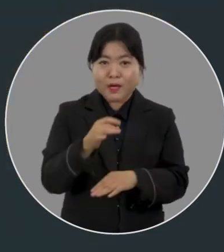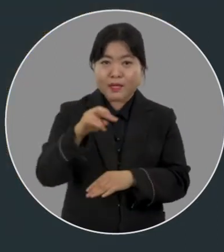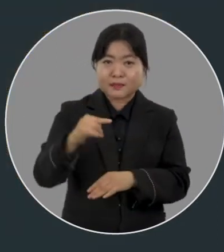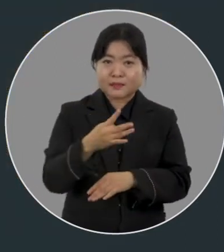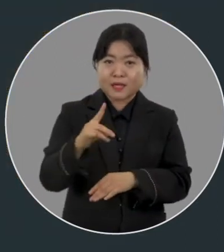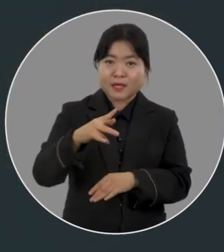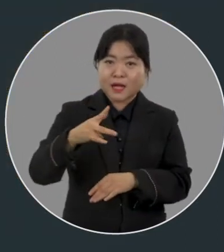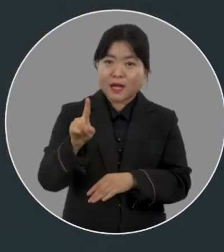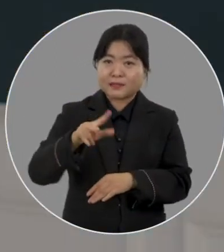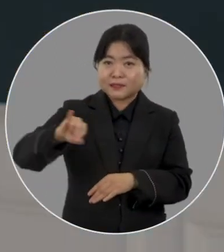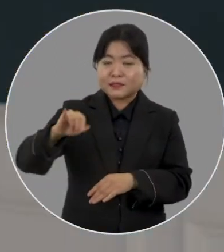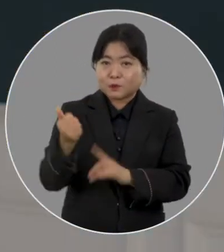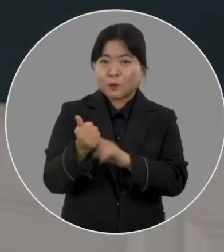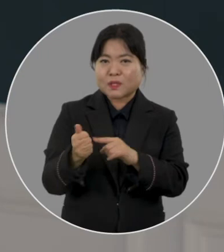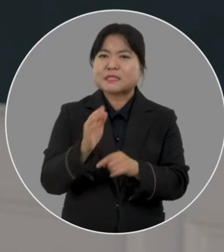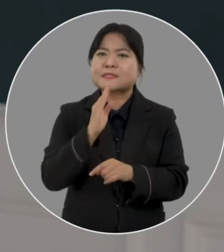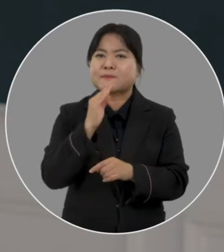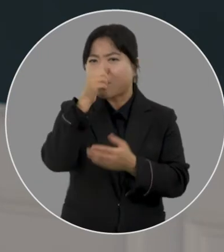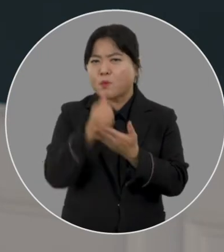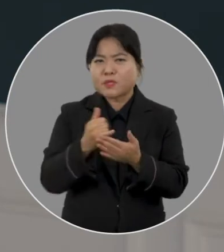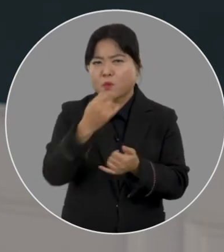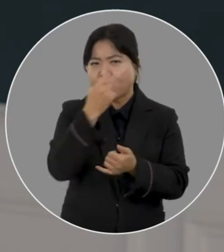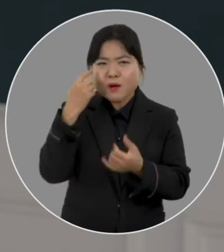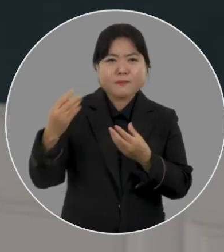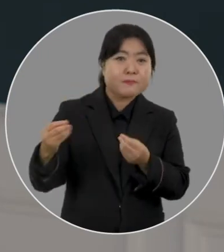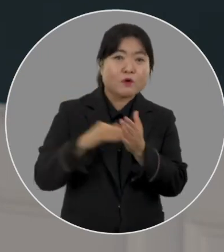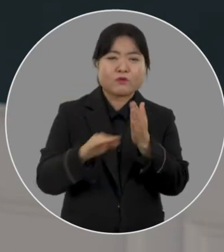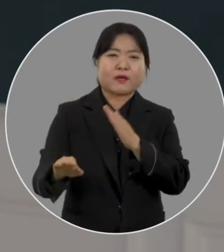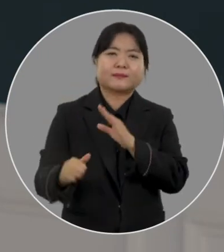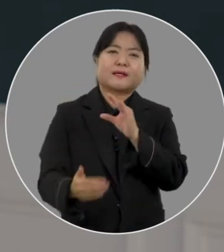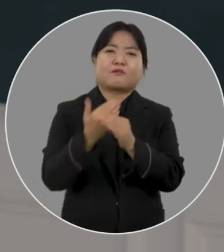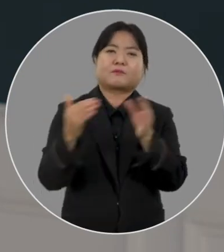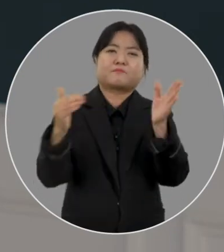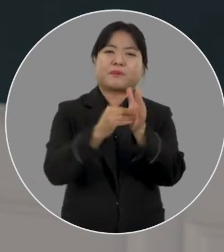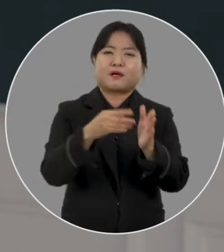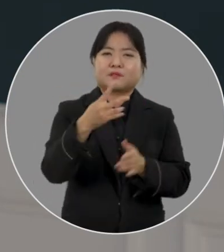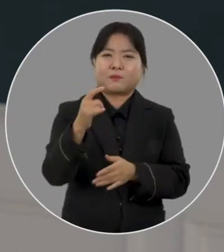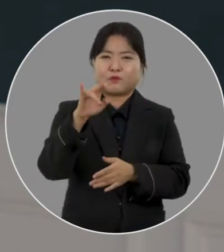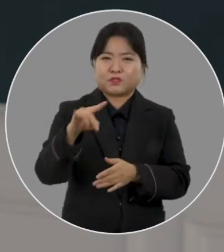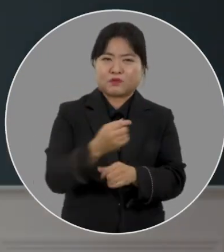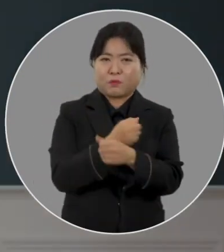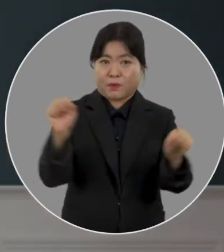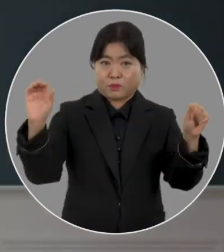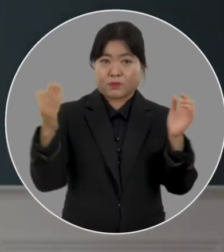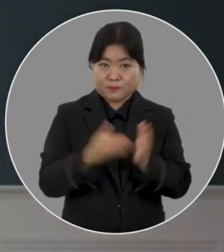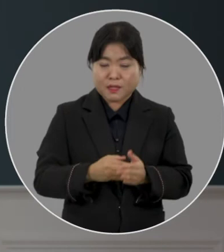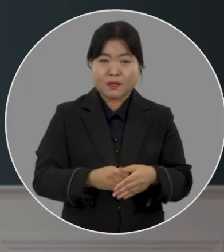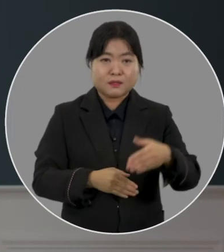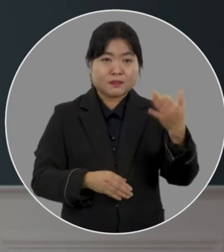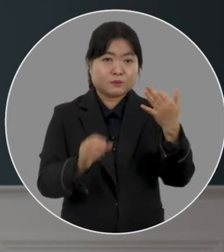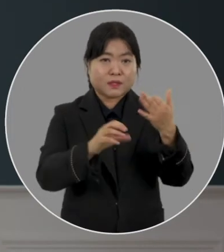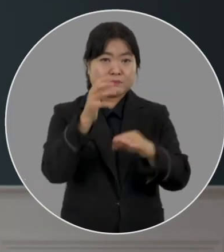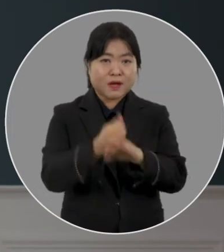에스트라우지와 소령을 진범으로 확인하면서 이 사건이 마무리되고 드레푸스 대위가 석방되는 사건입니다. 19세기